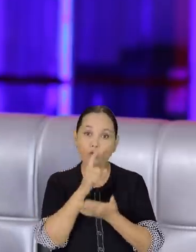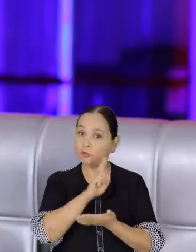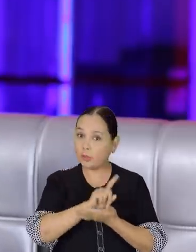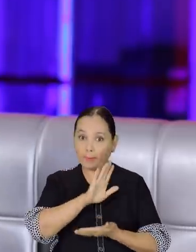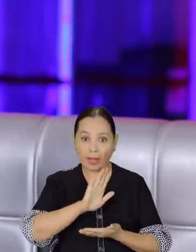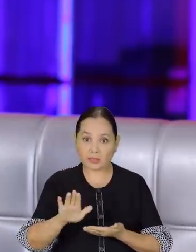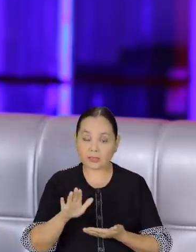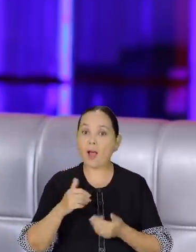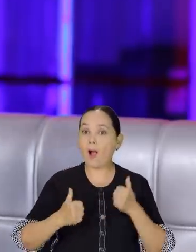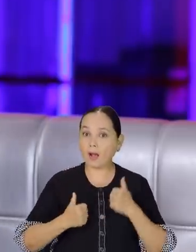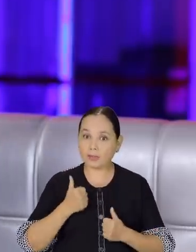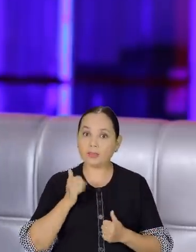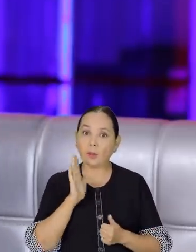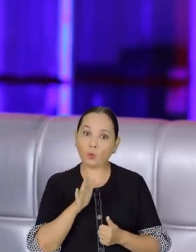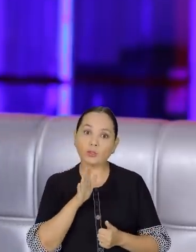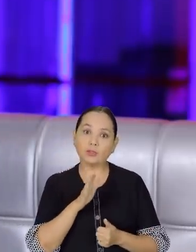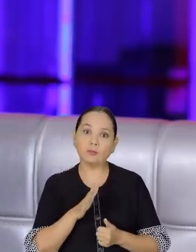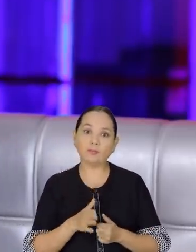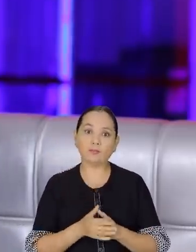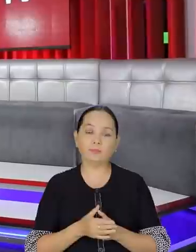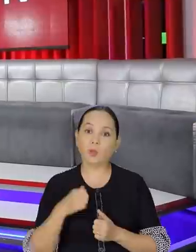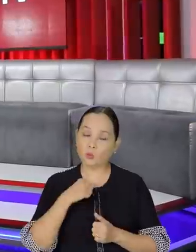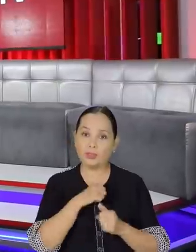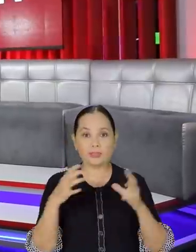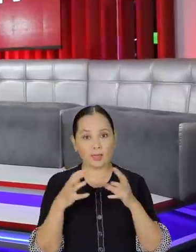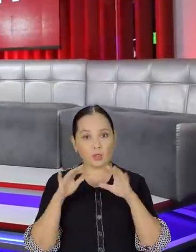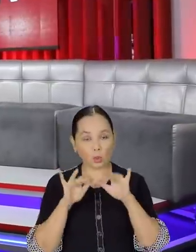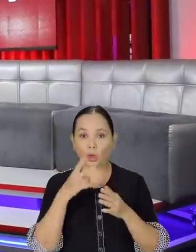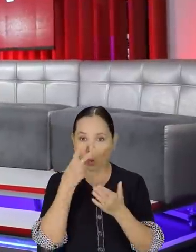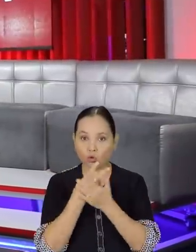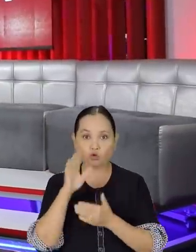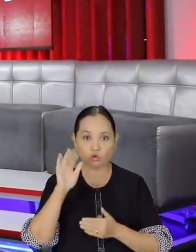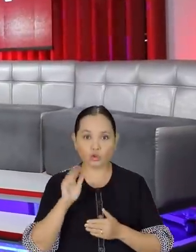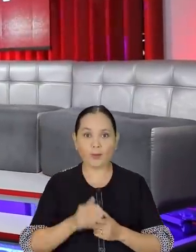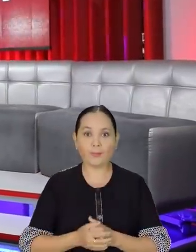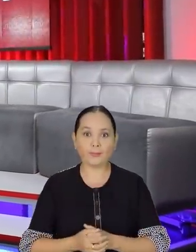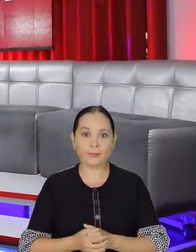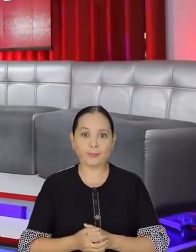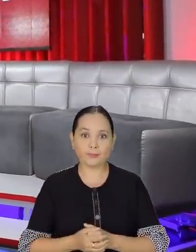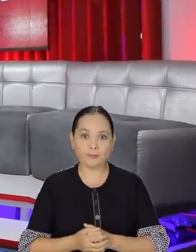berish kerak emas. Qadringiz va qadringiz baland bo'lsin. O'zingizni ehtiyot qiling. Ko'rishguncha. Rahmat hammaga.